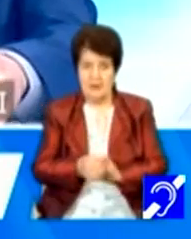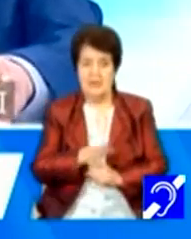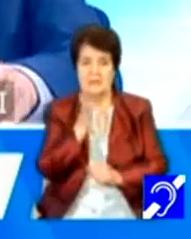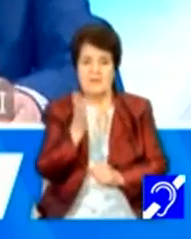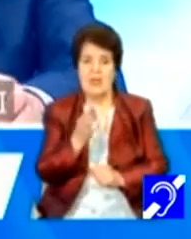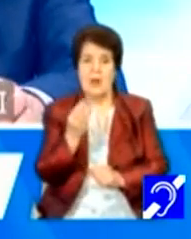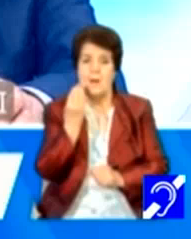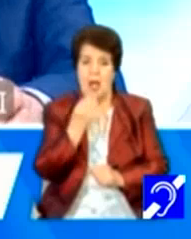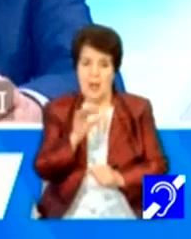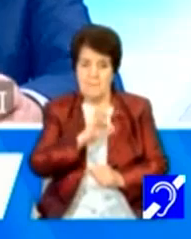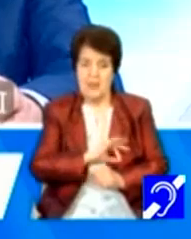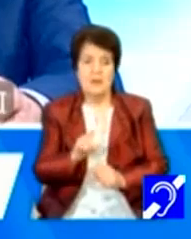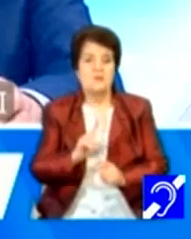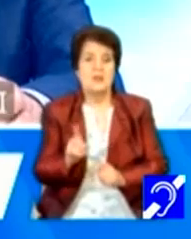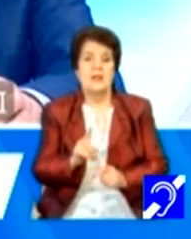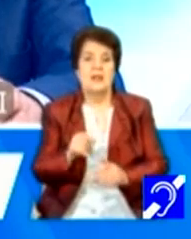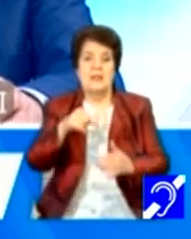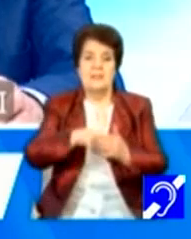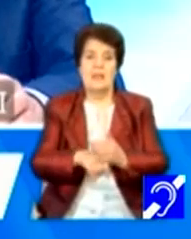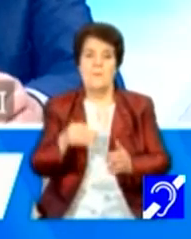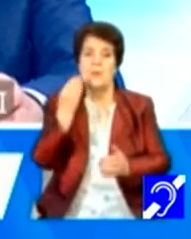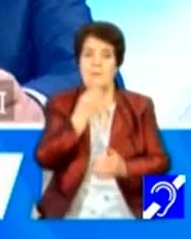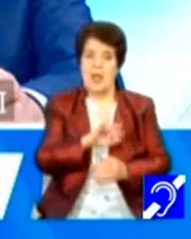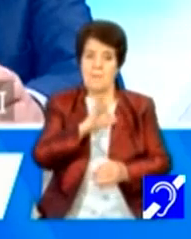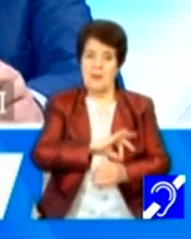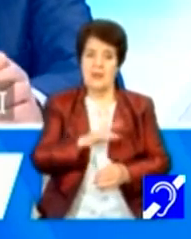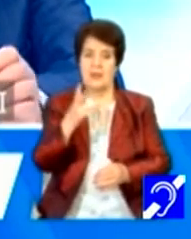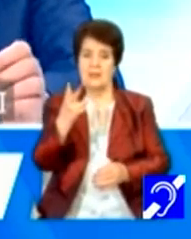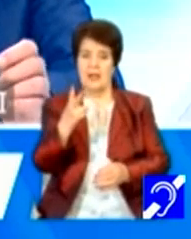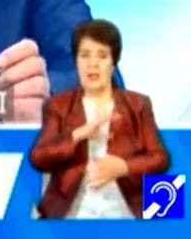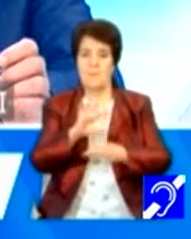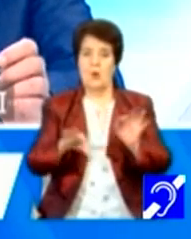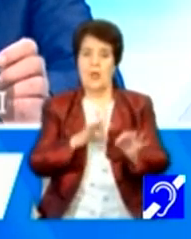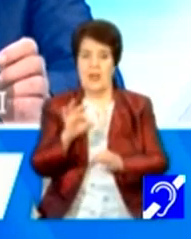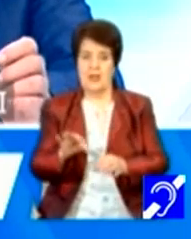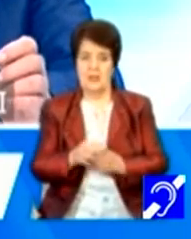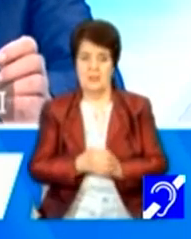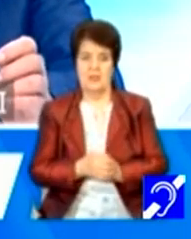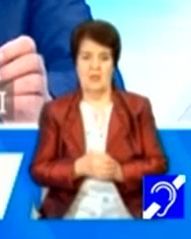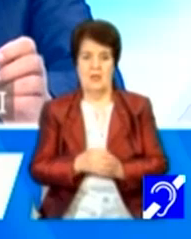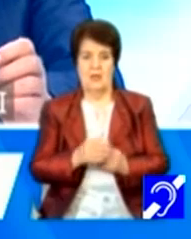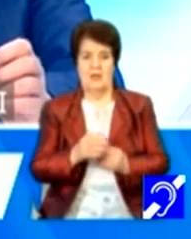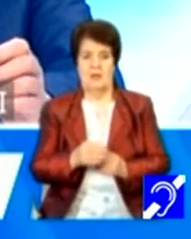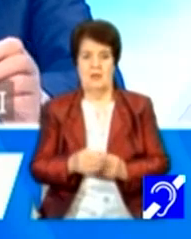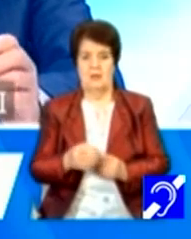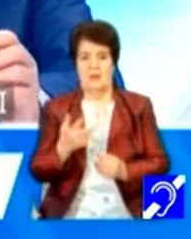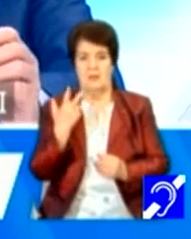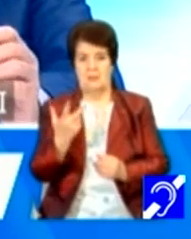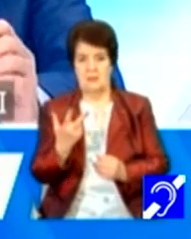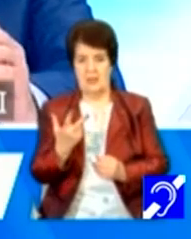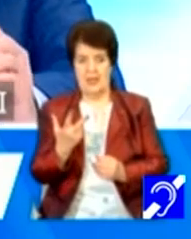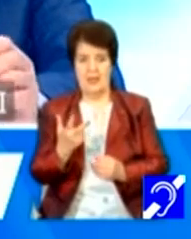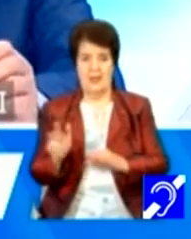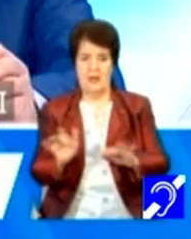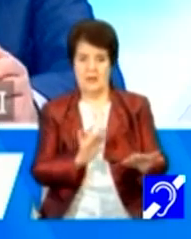bine. Spuneți-ne ce înseamnă mai bine pentru dumneavoastră în trei proiecte, trei linii mari de, de